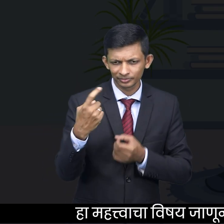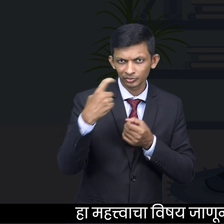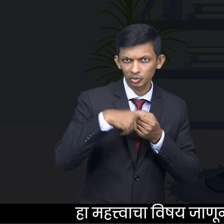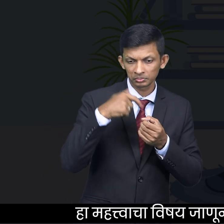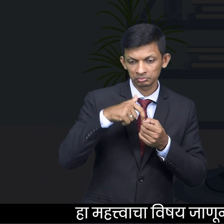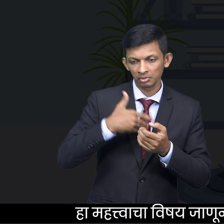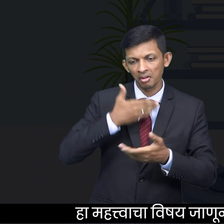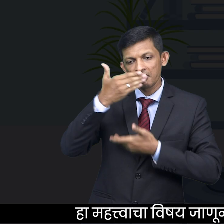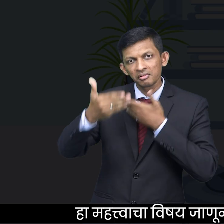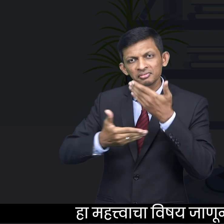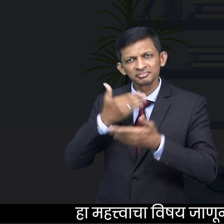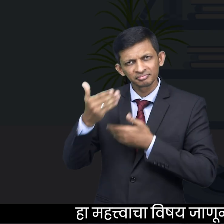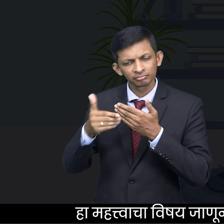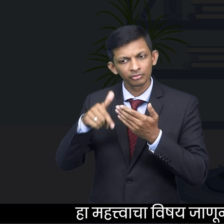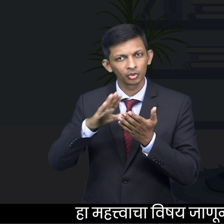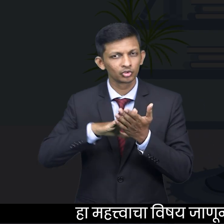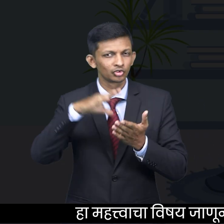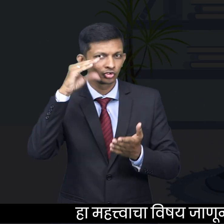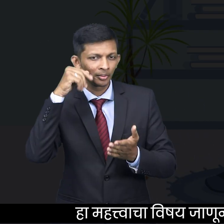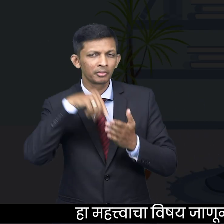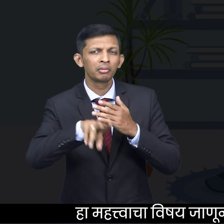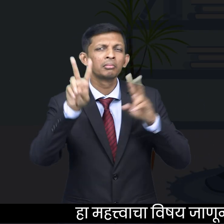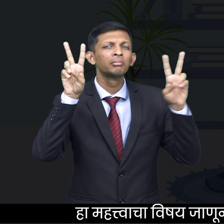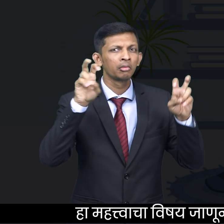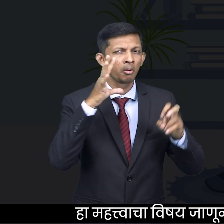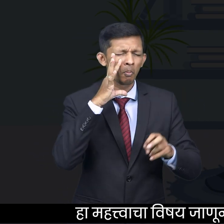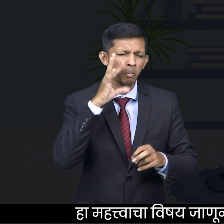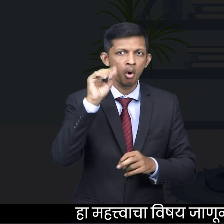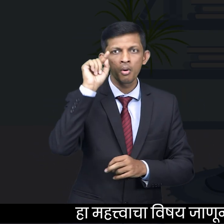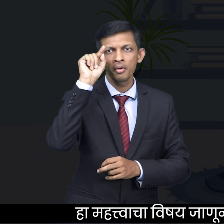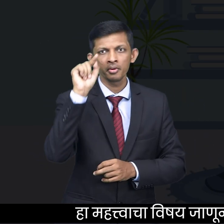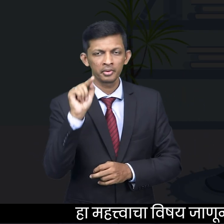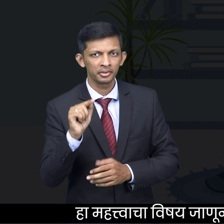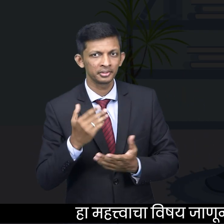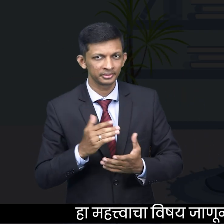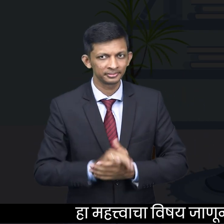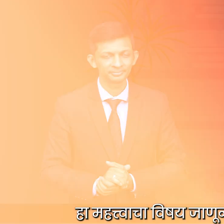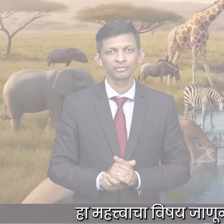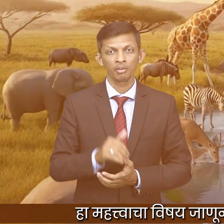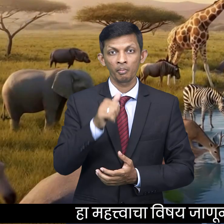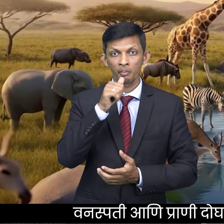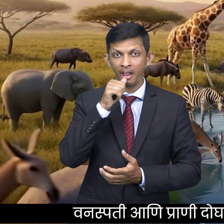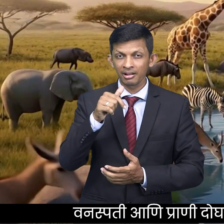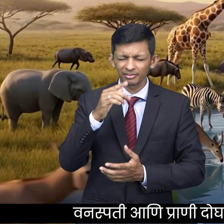हा महत्त्वाचा विषय जाणून घेण्यासाठी या सत्रात माझ्यासोबत सामील व्हा.